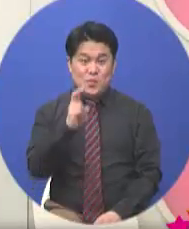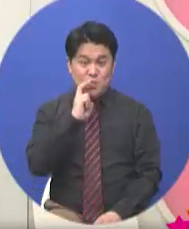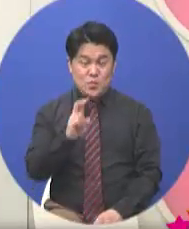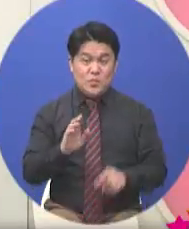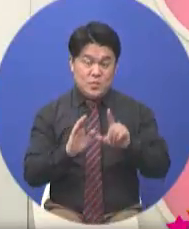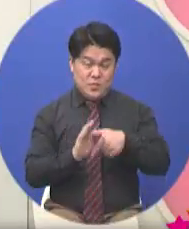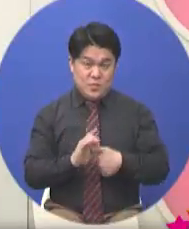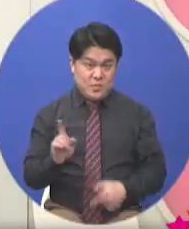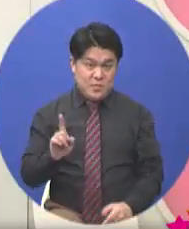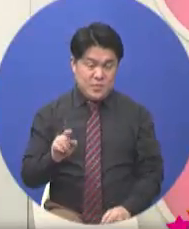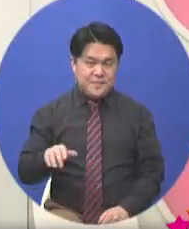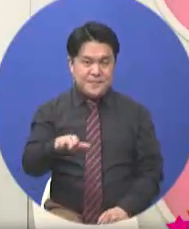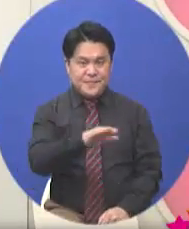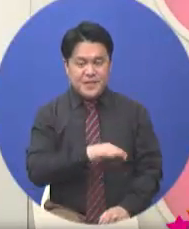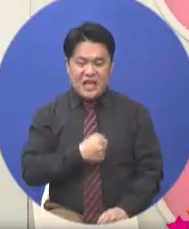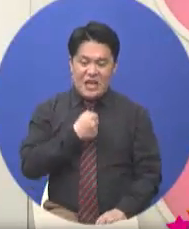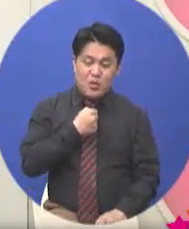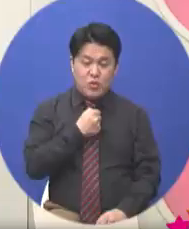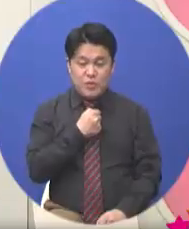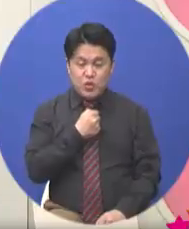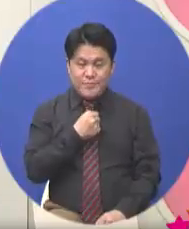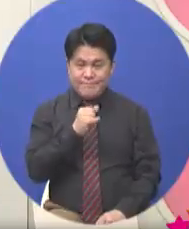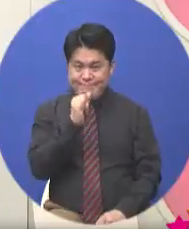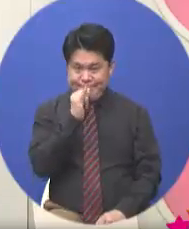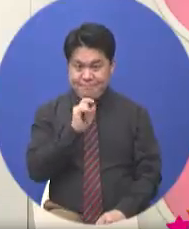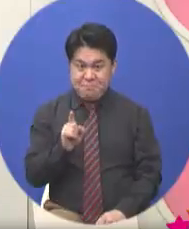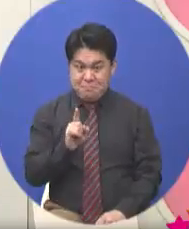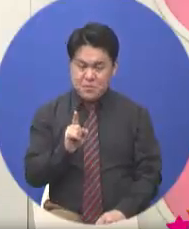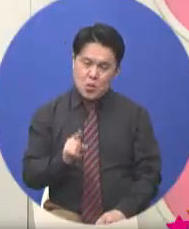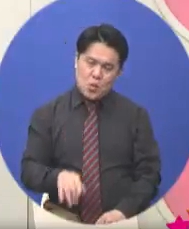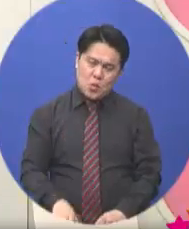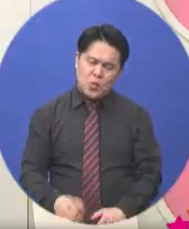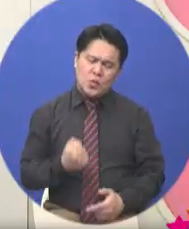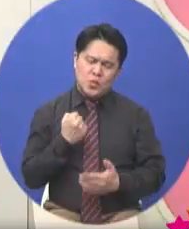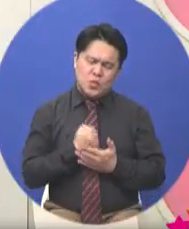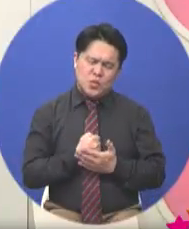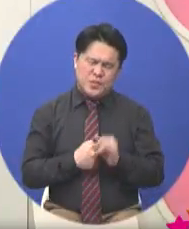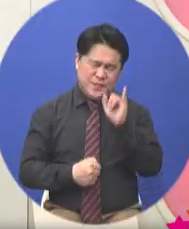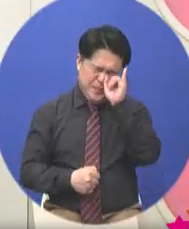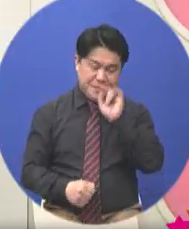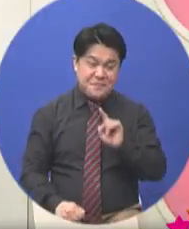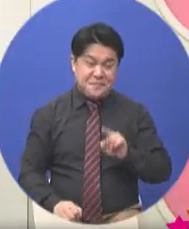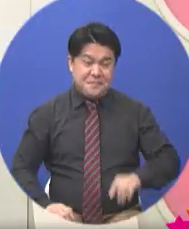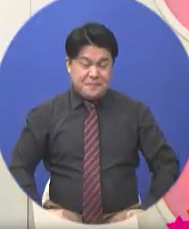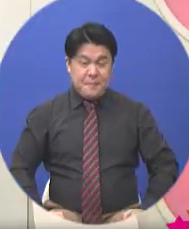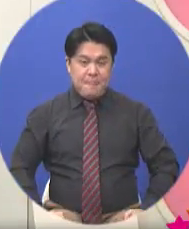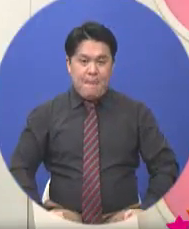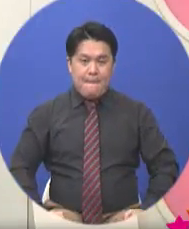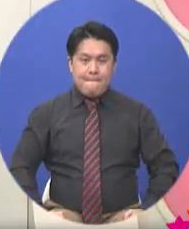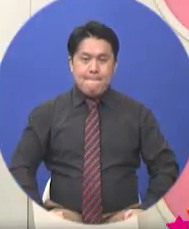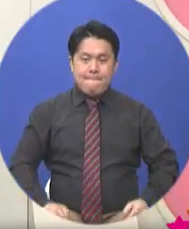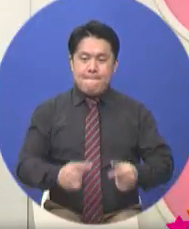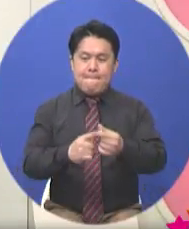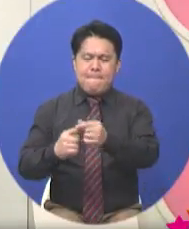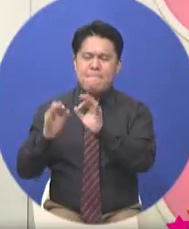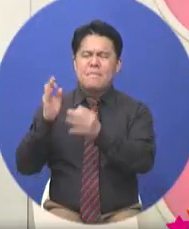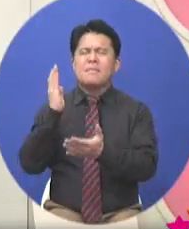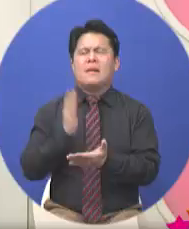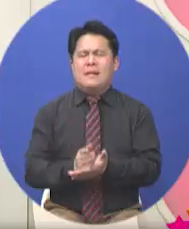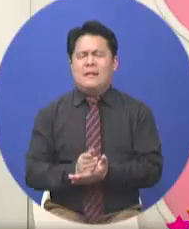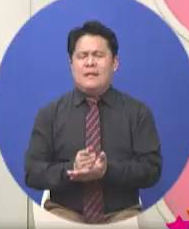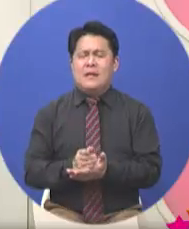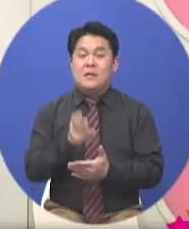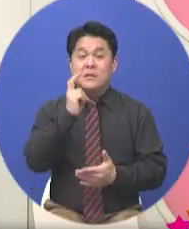부를 때마다 저희가 네? 진행할 때 참 약간 안타까운 것은 자막을 보지